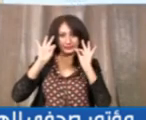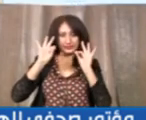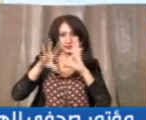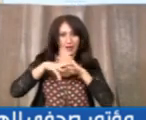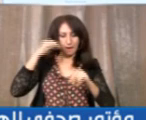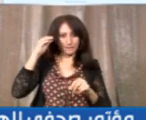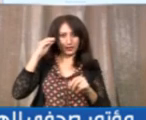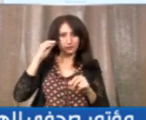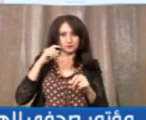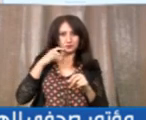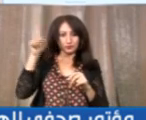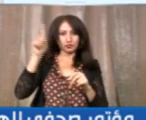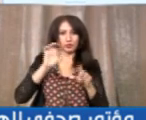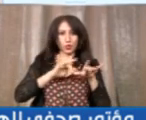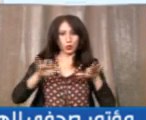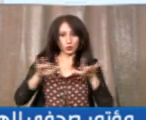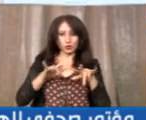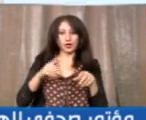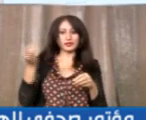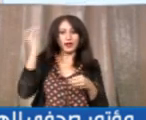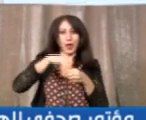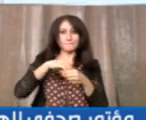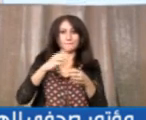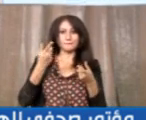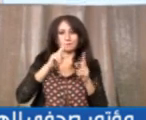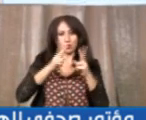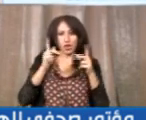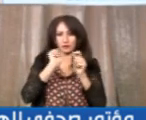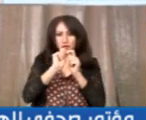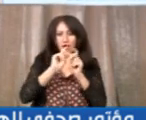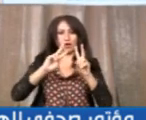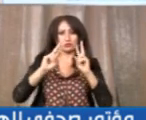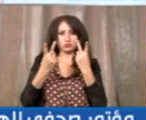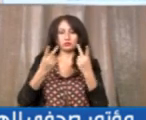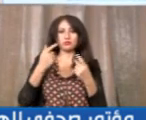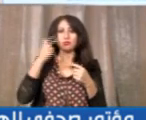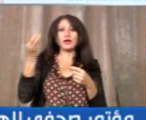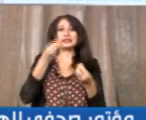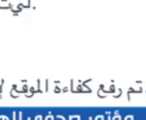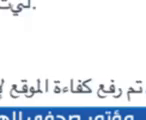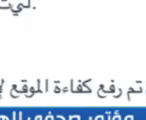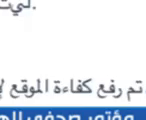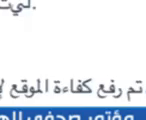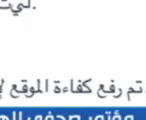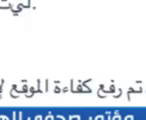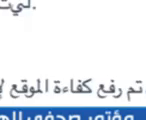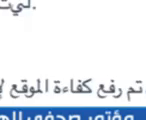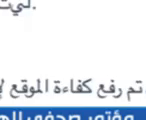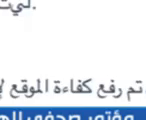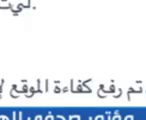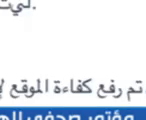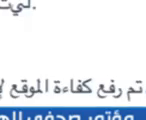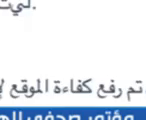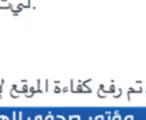التطبيقات الالكترونيه وادخال بعض التعديلات يتناسب الوضع الحالي تم رفع كفاءه الموقع باستخدام اكثر من